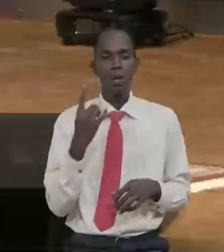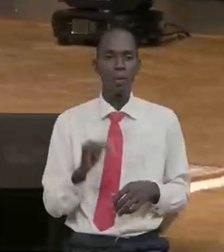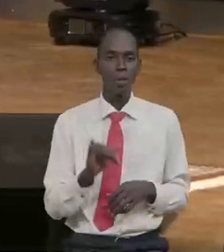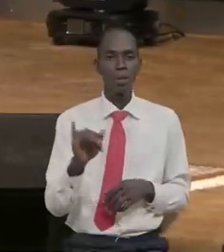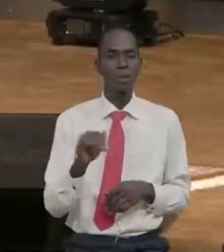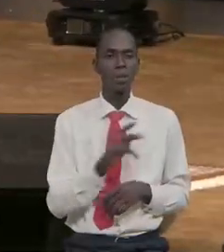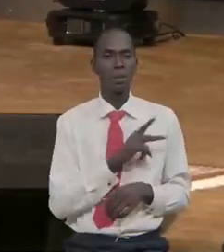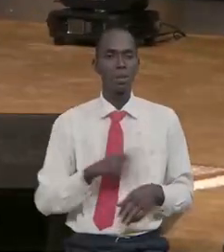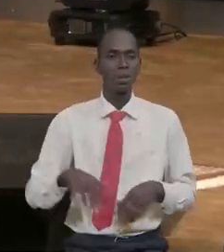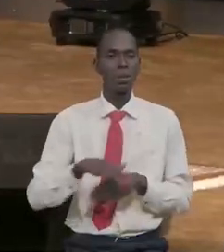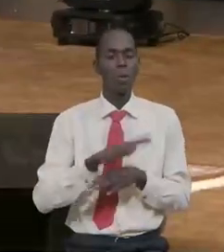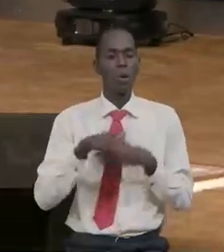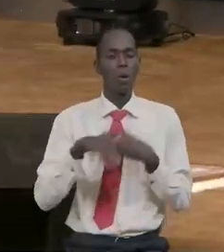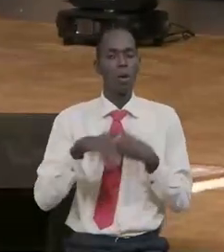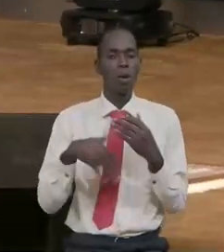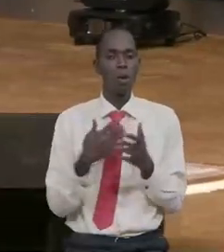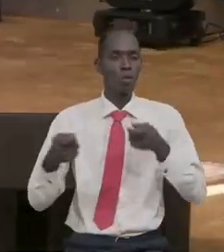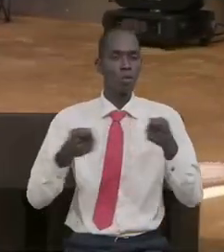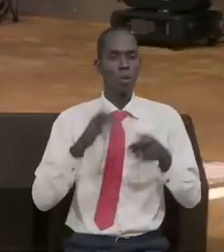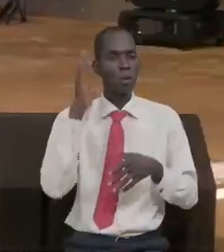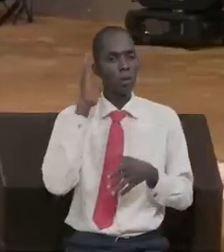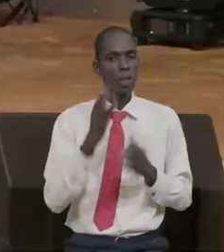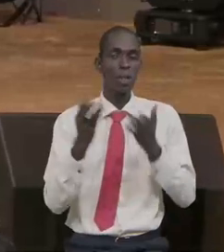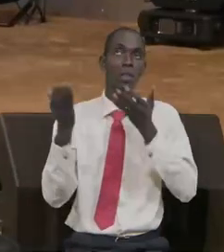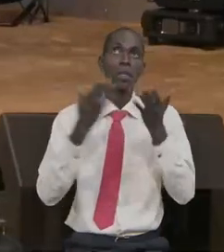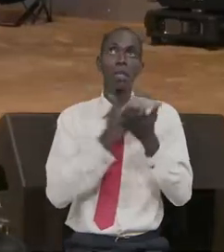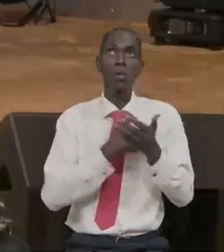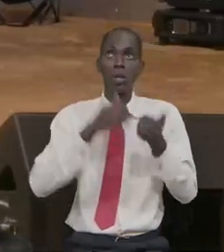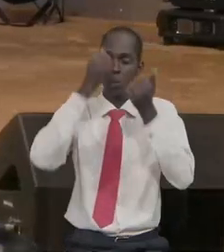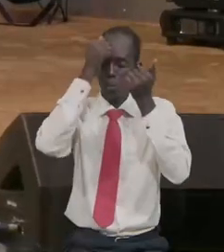obéiront. Alors, clôturons avec